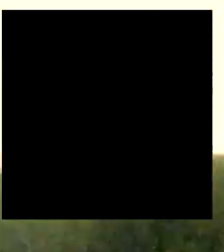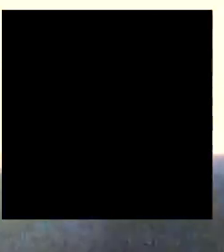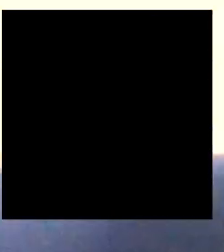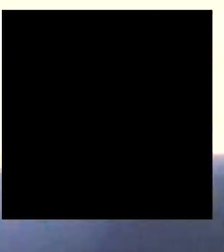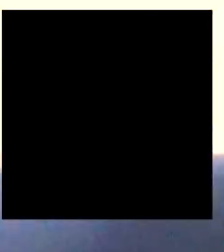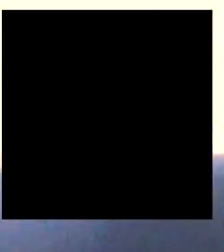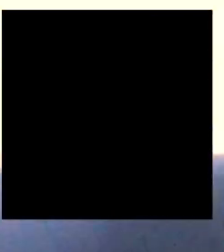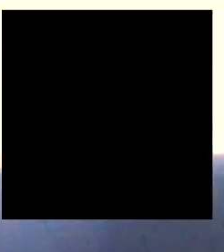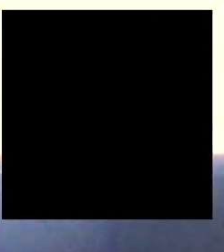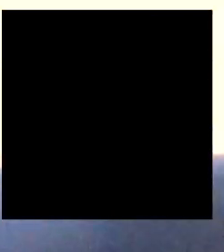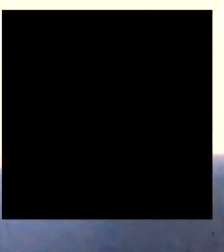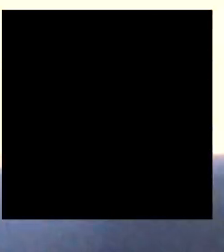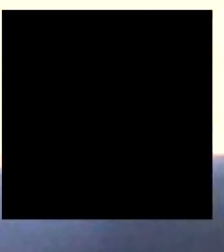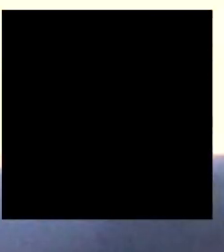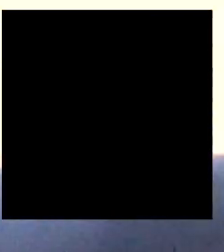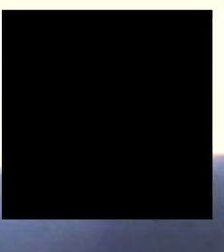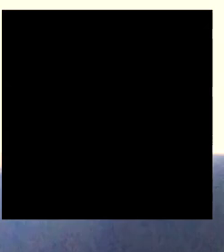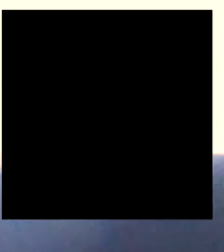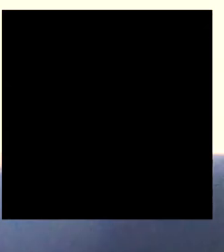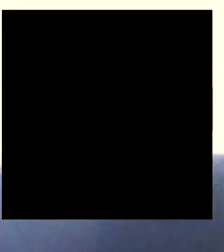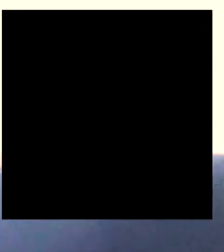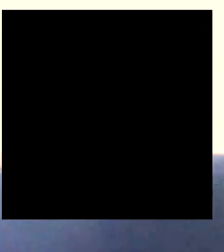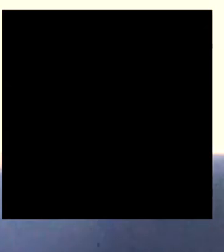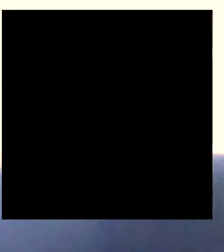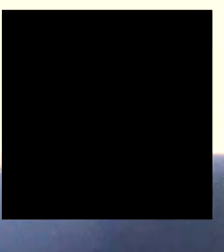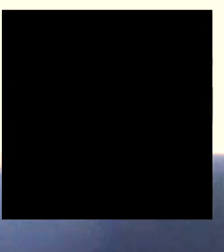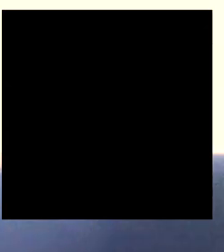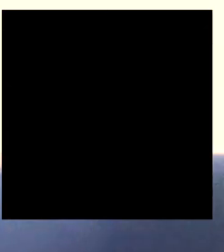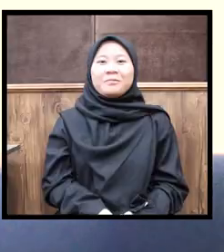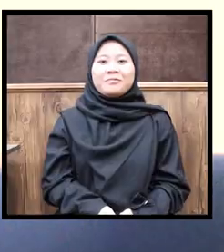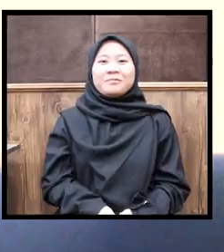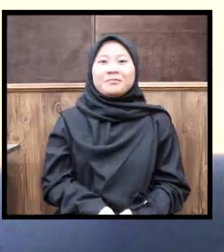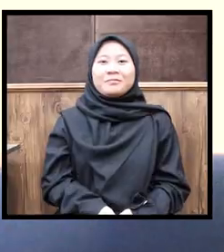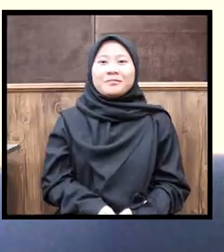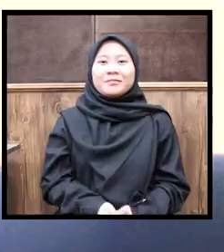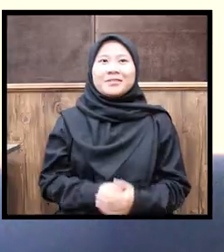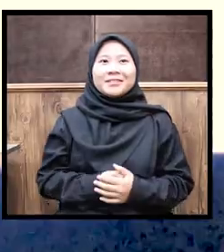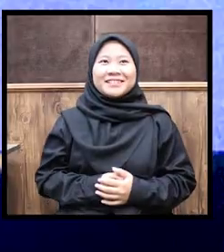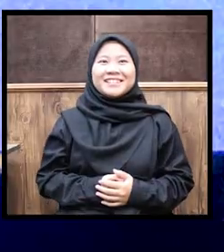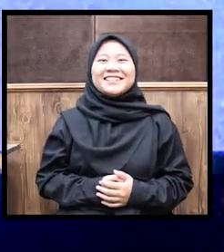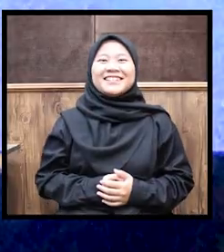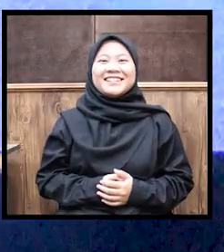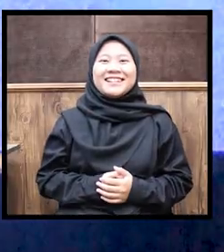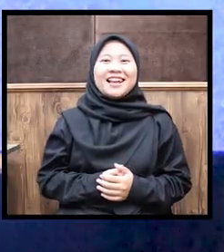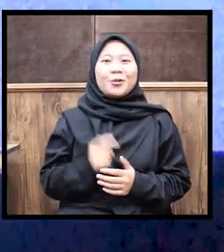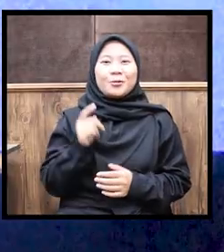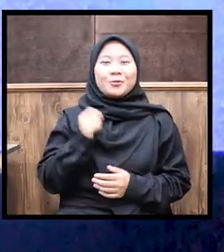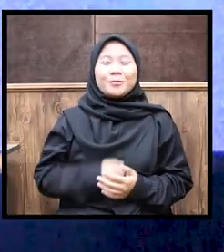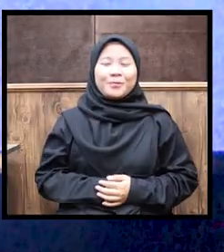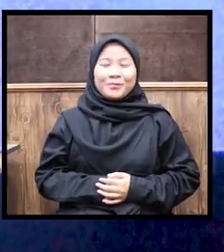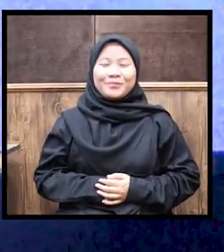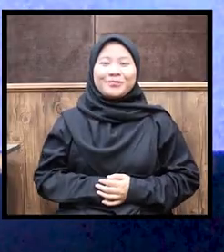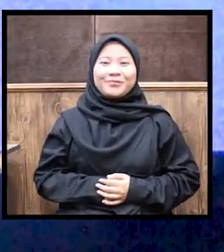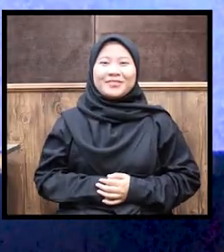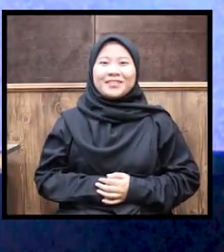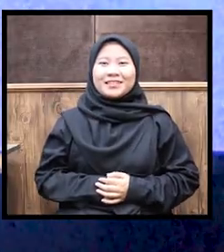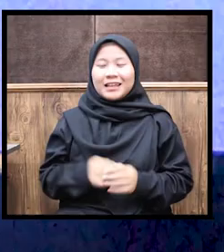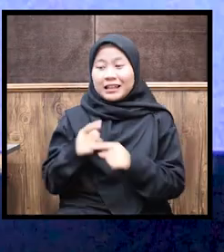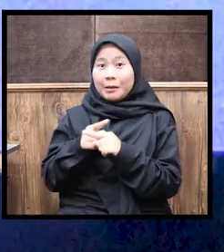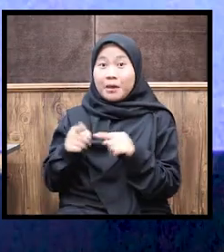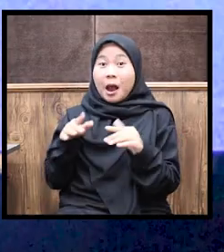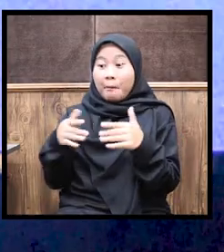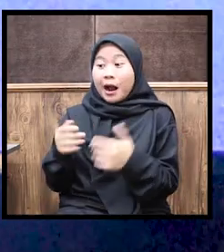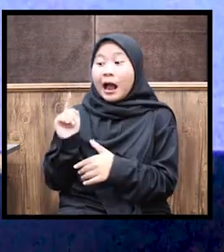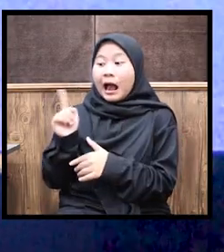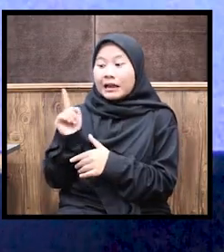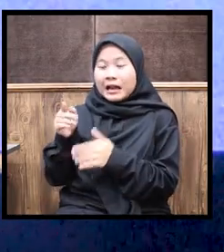kerja khusus ya itu yang ada di SLB misalnya itu ee cukup kuat Apa kelembagaannya karena kalau di